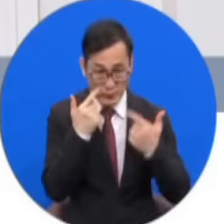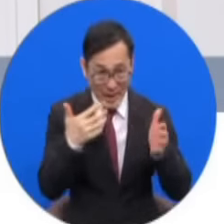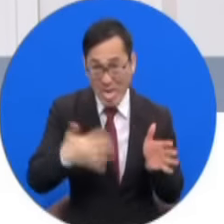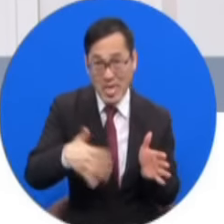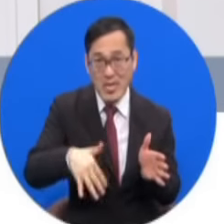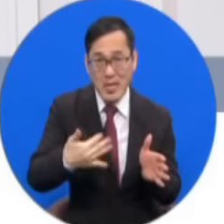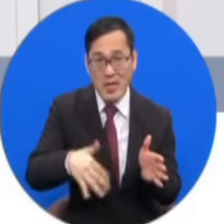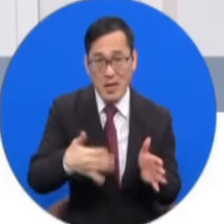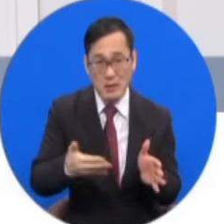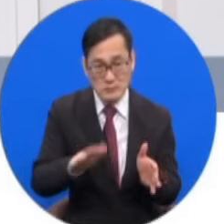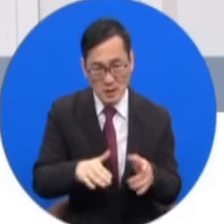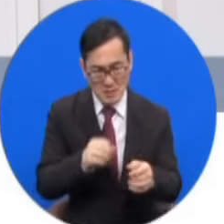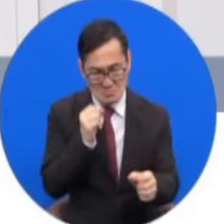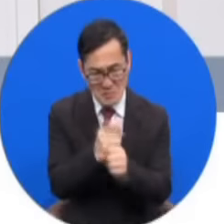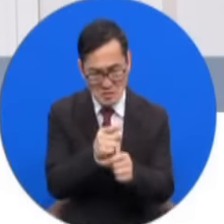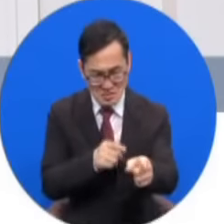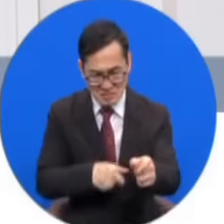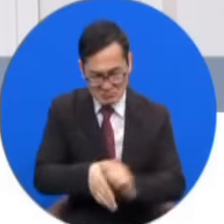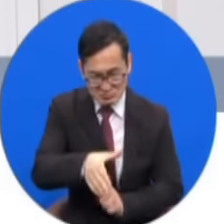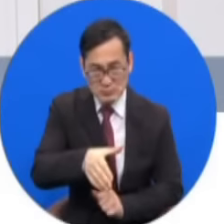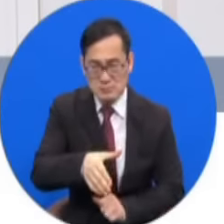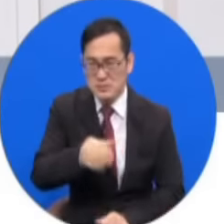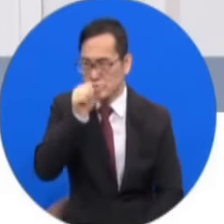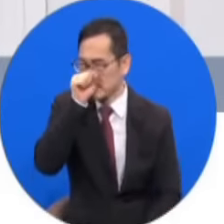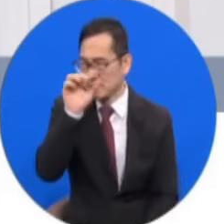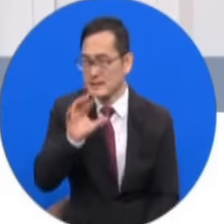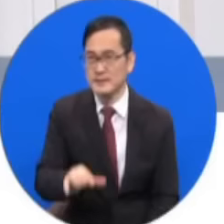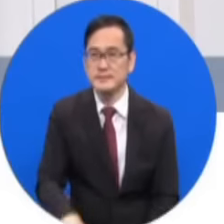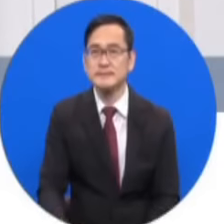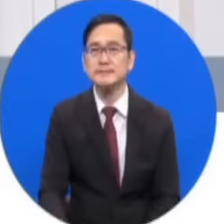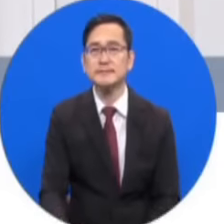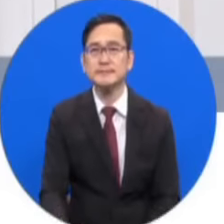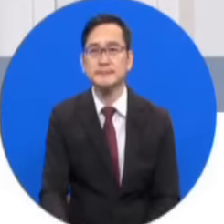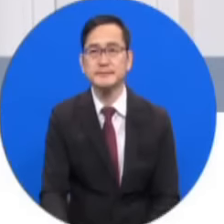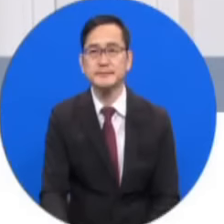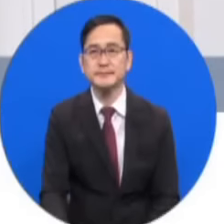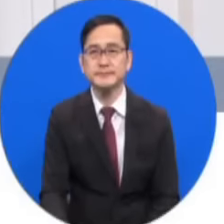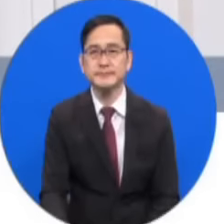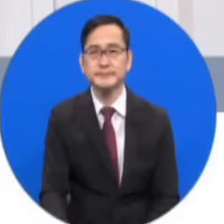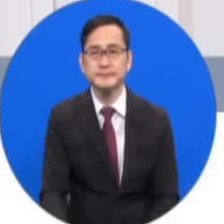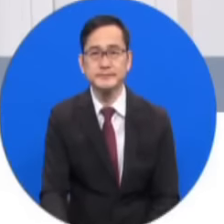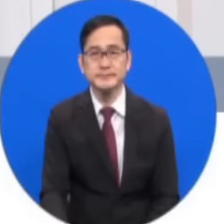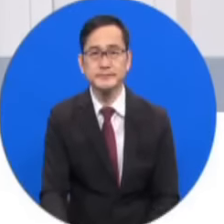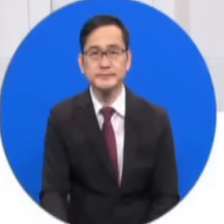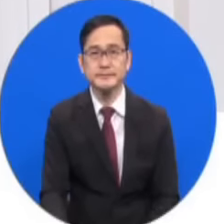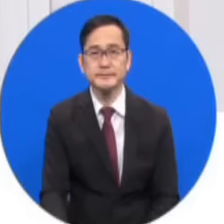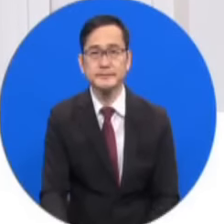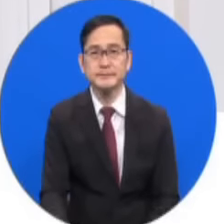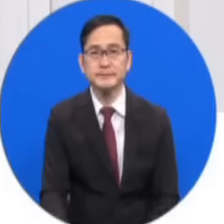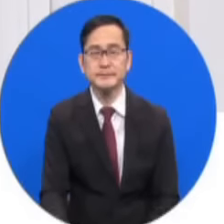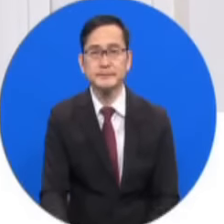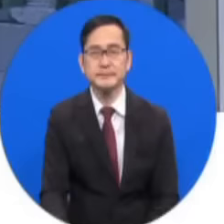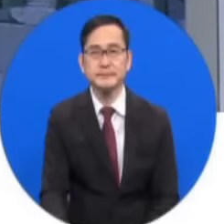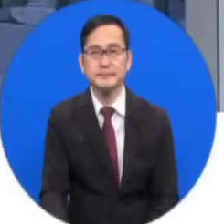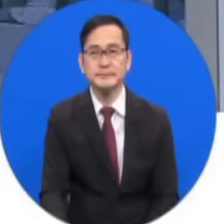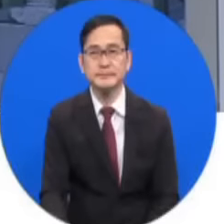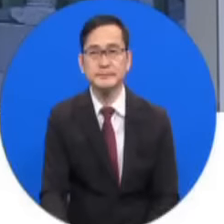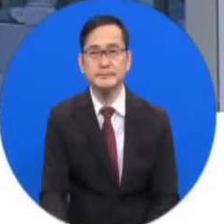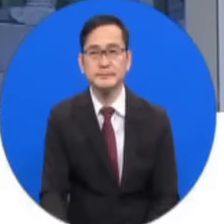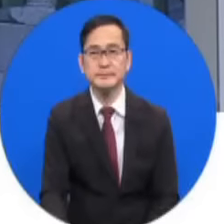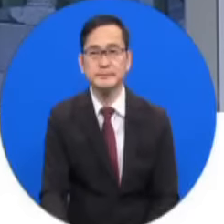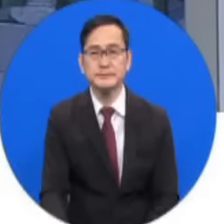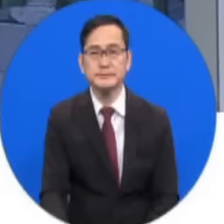사람들에 대해서까지 추측과 예단이 오가고 비방이 오가는 것은 좀 주의해야 하지 않나 싶습니다 예 신님네 네네 제가